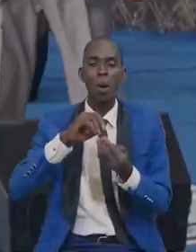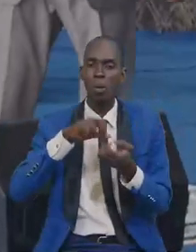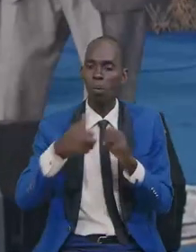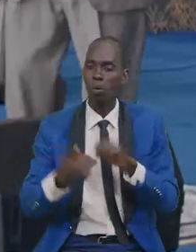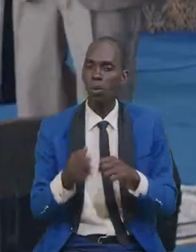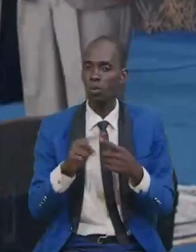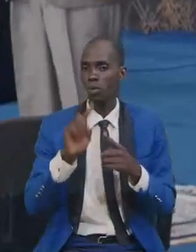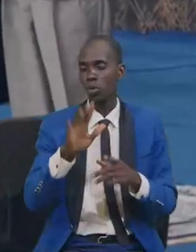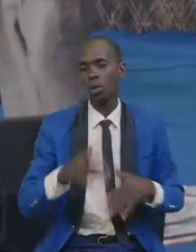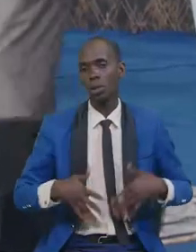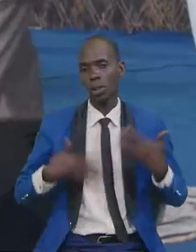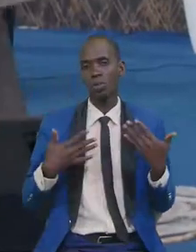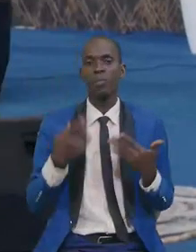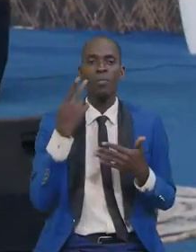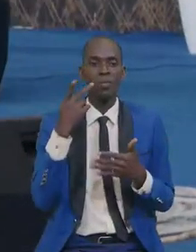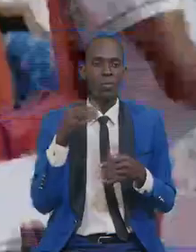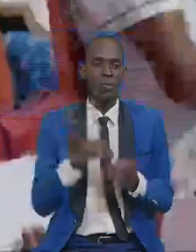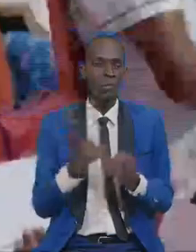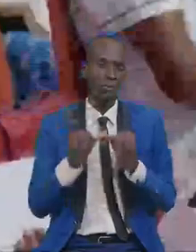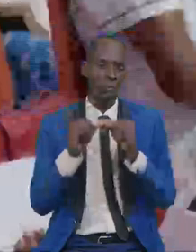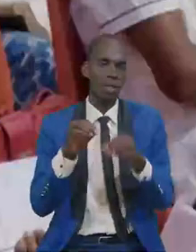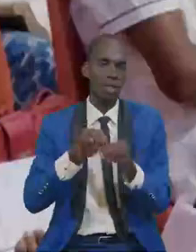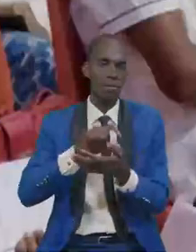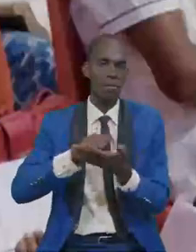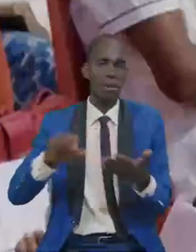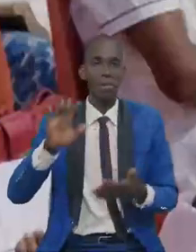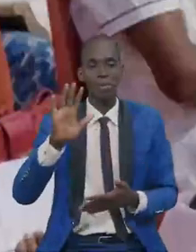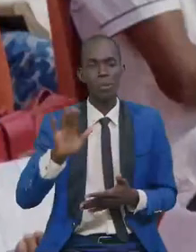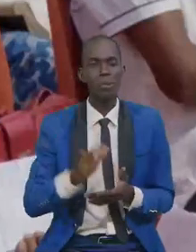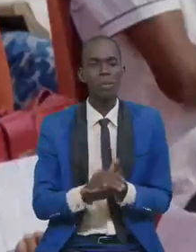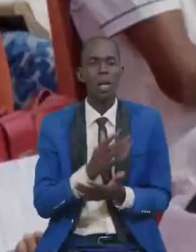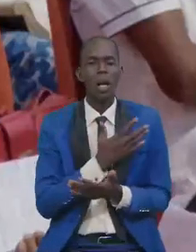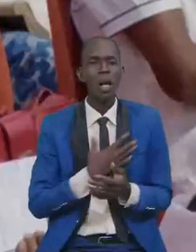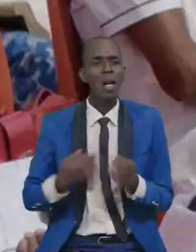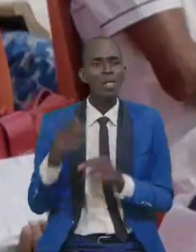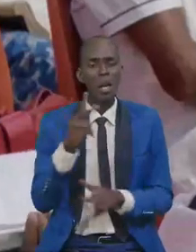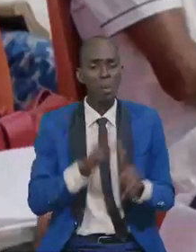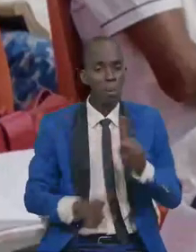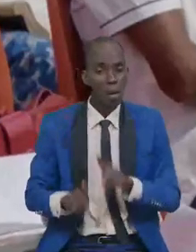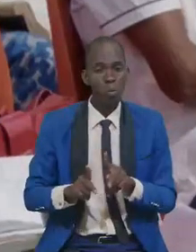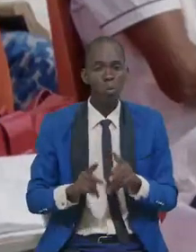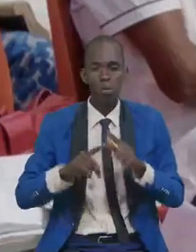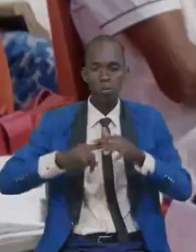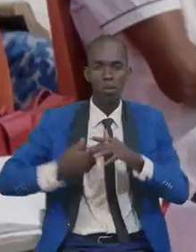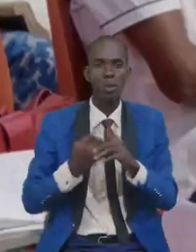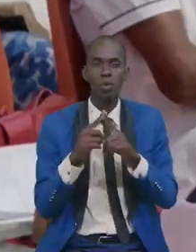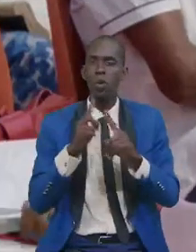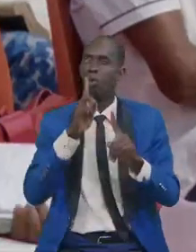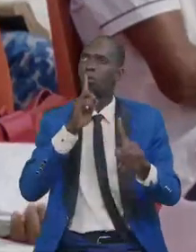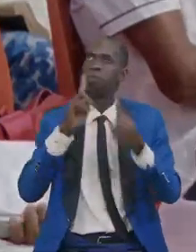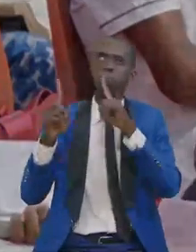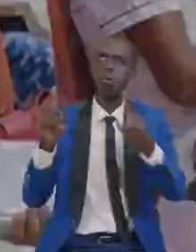plus grands problèmes dans la vie. Voyez le verset 5. Verset 5 dit, et le peuple parle contre